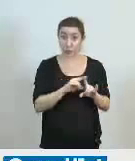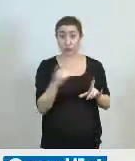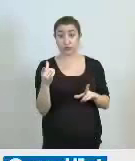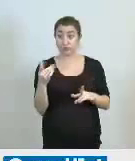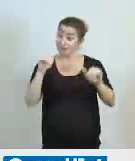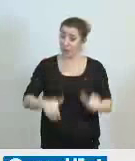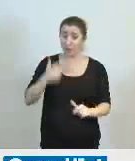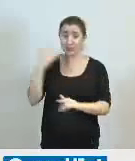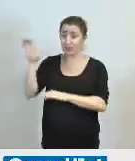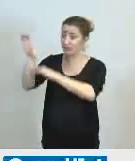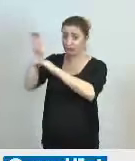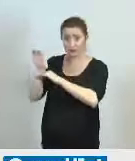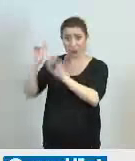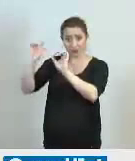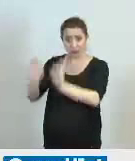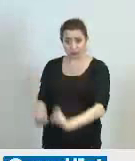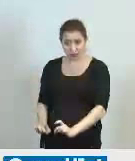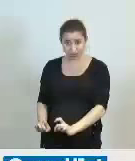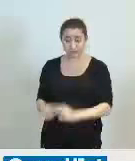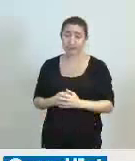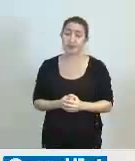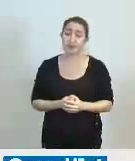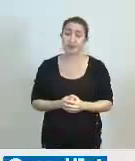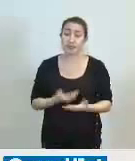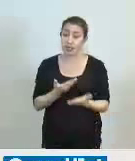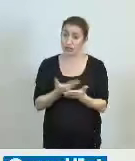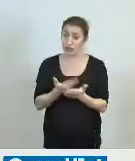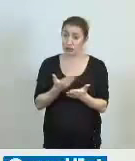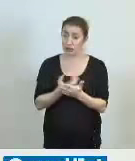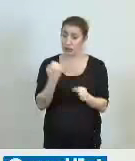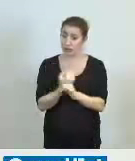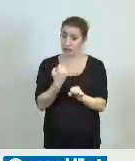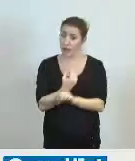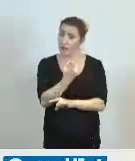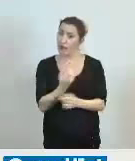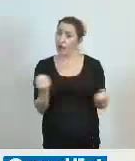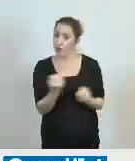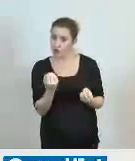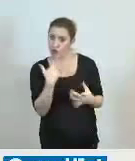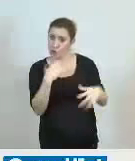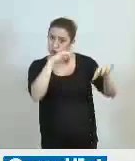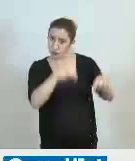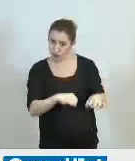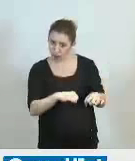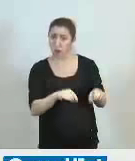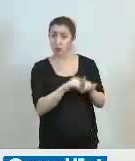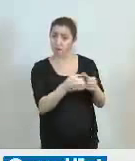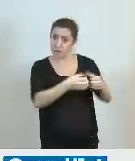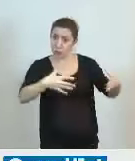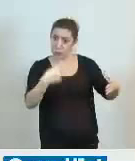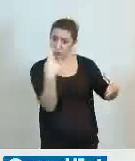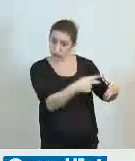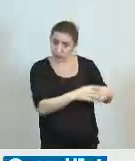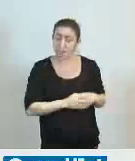baissé. Ce travail, c'est celui de l'exécutif, bien sûr, celui de la majorité. C'est